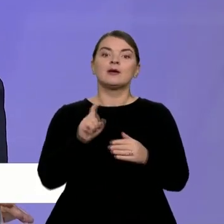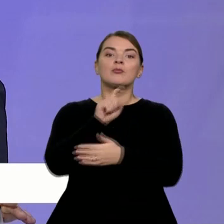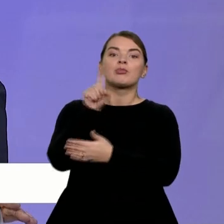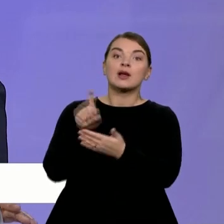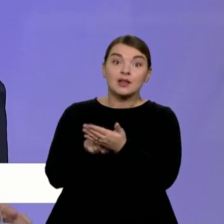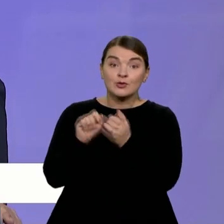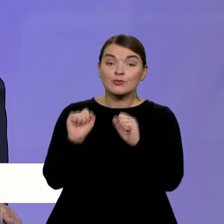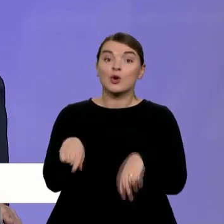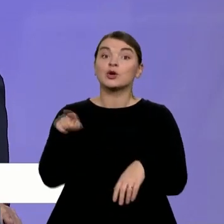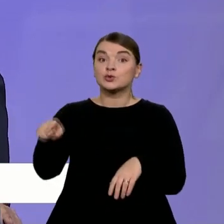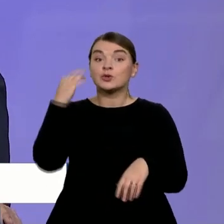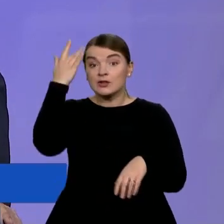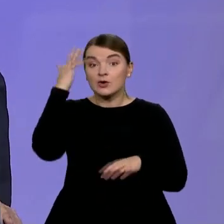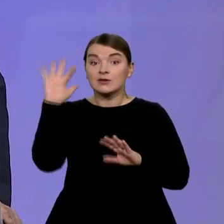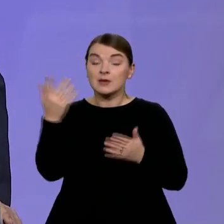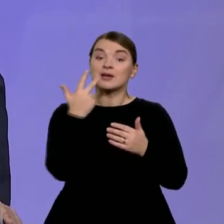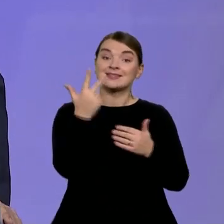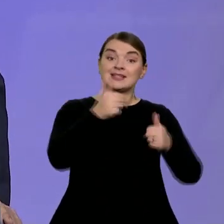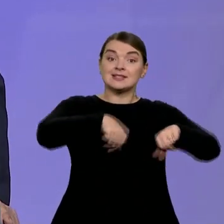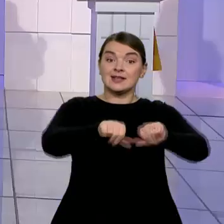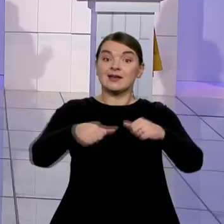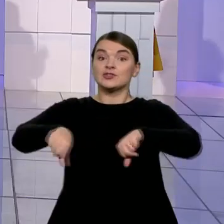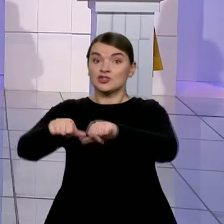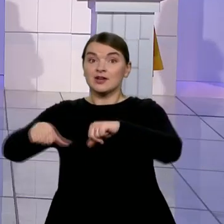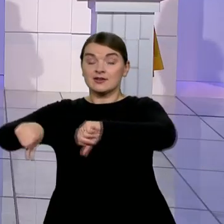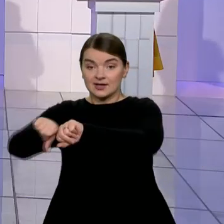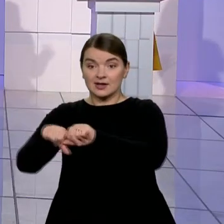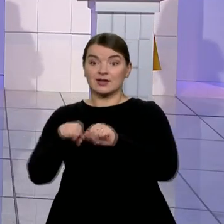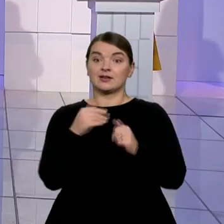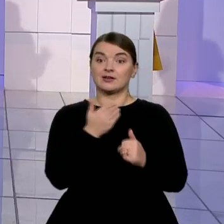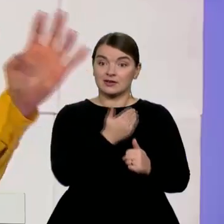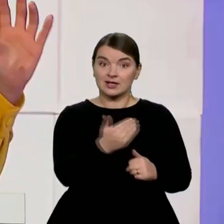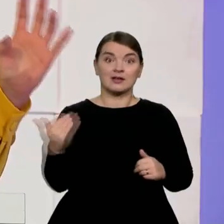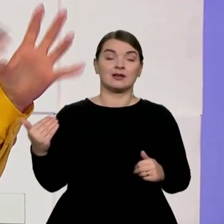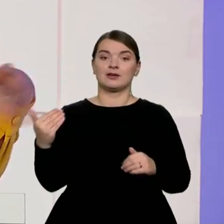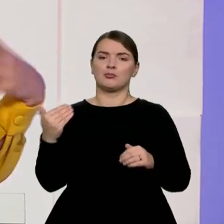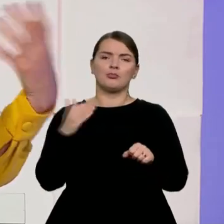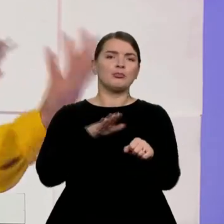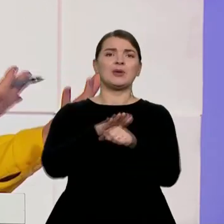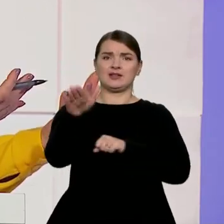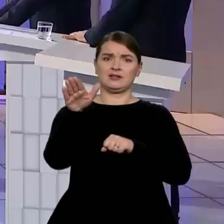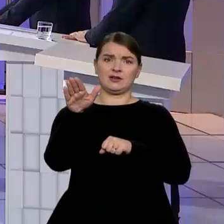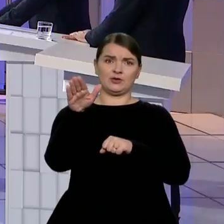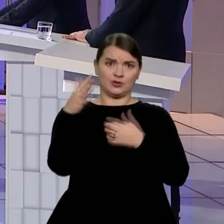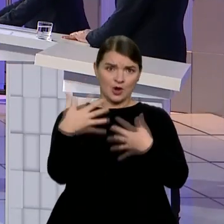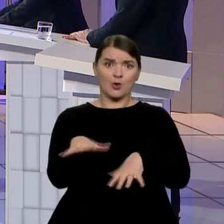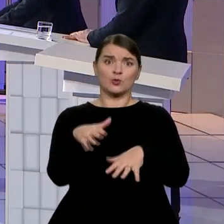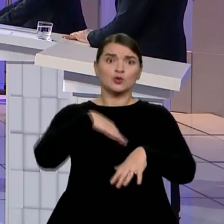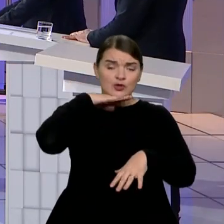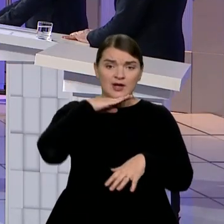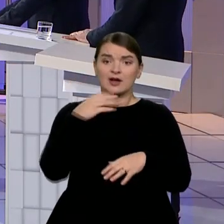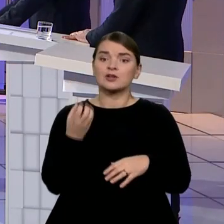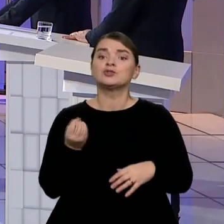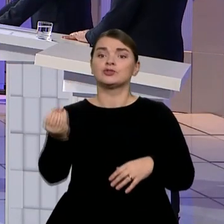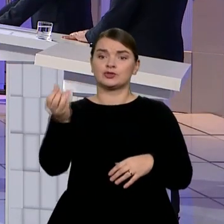Reikia dar daug ką padaryti. Trys vandens telkiniai Šiauliuose yra visiškai maksimaliai išnaudojami, ar dar mato ten potencialo?